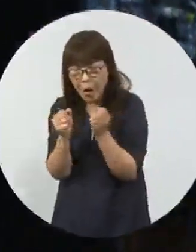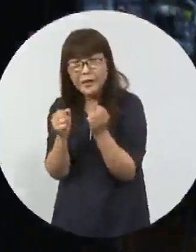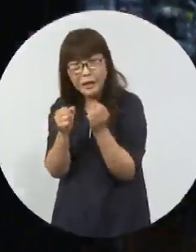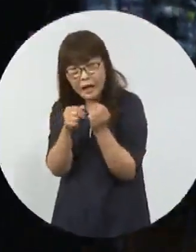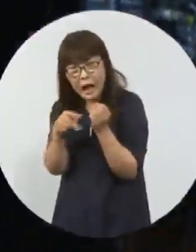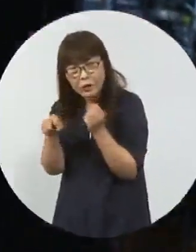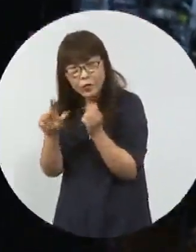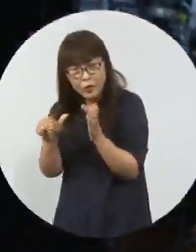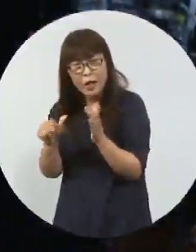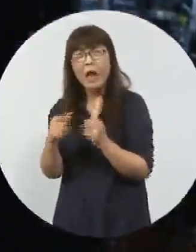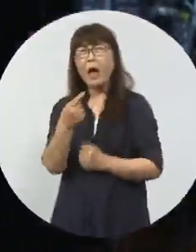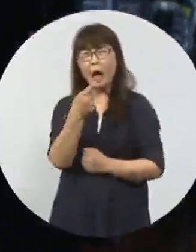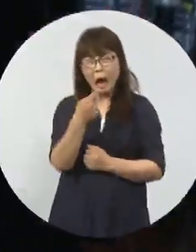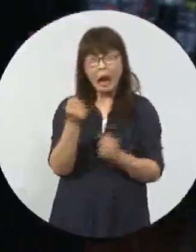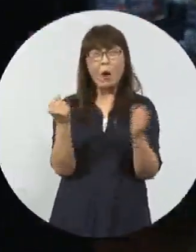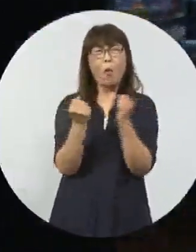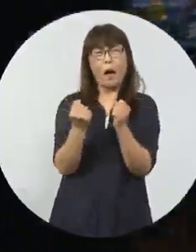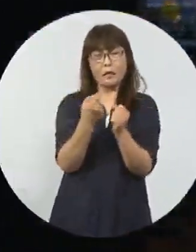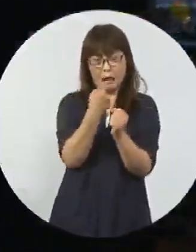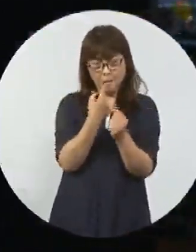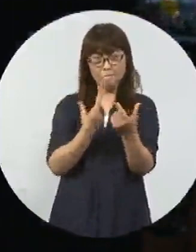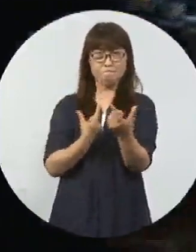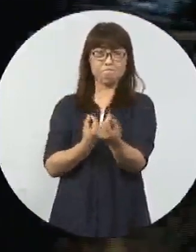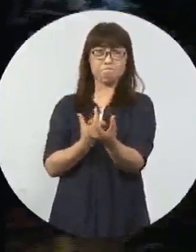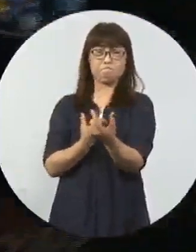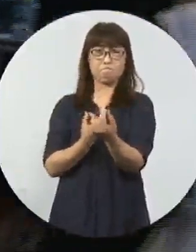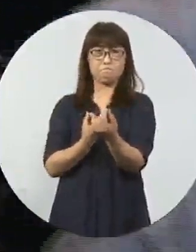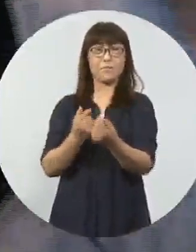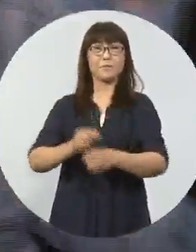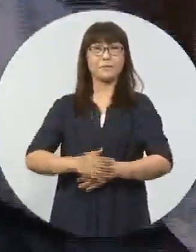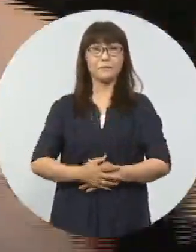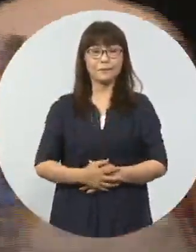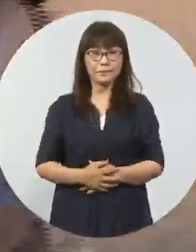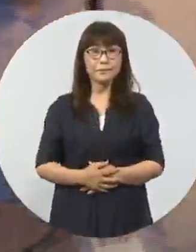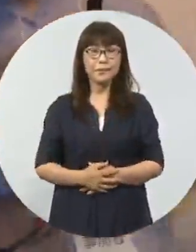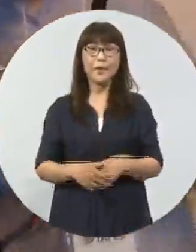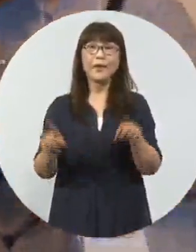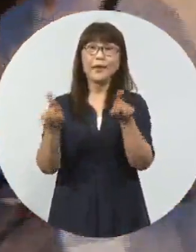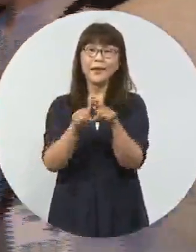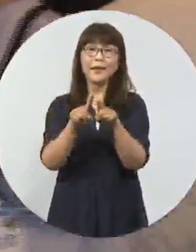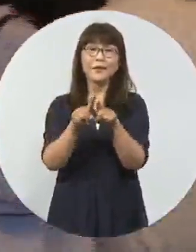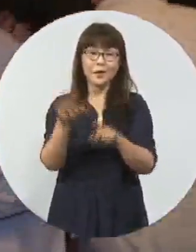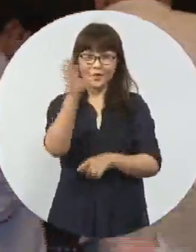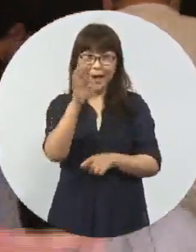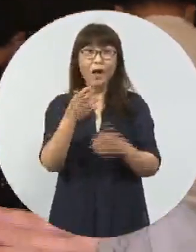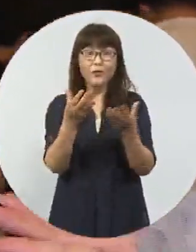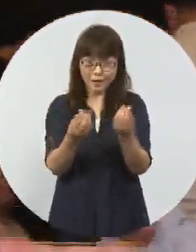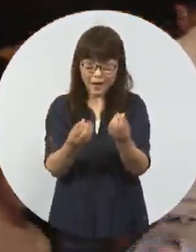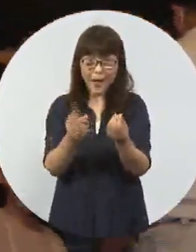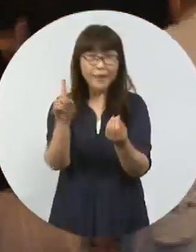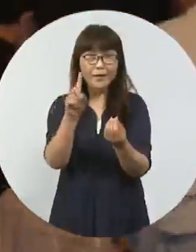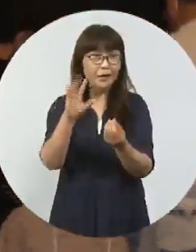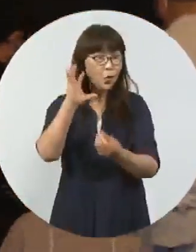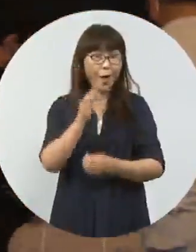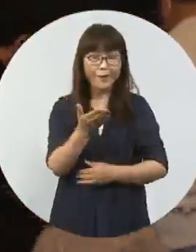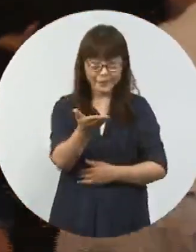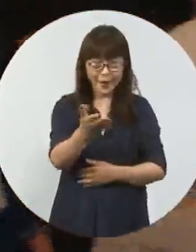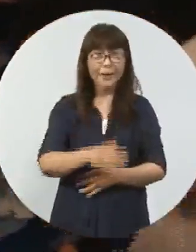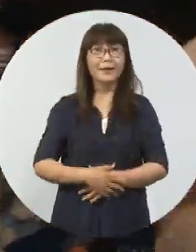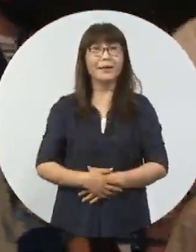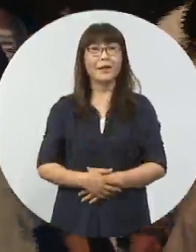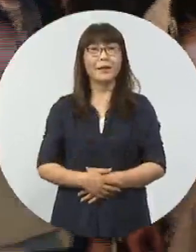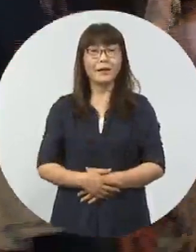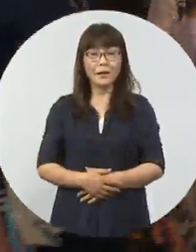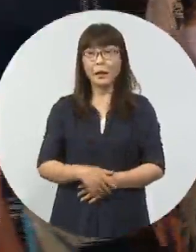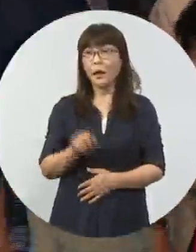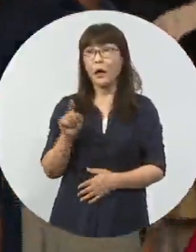った？ 怖かった よね。私も怖かった一緒にずっと回ってたけど、何が一番すごかった？これすごい、